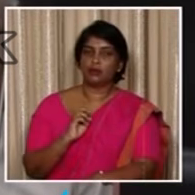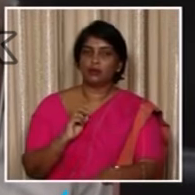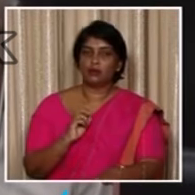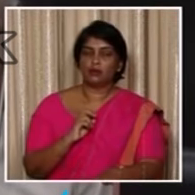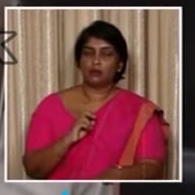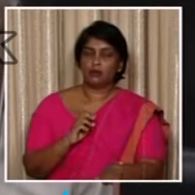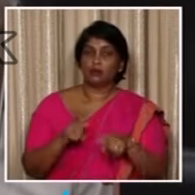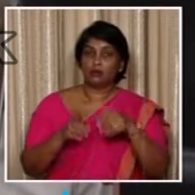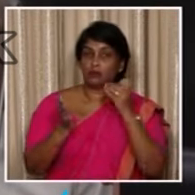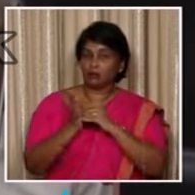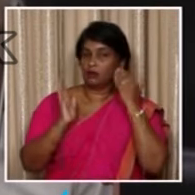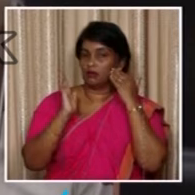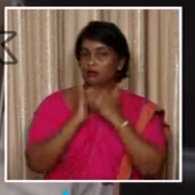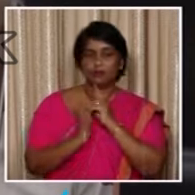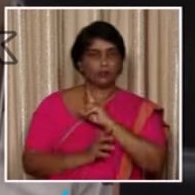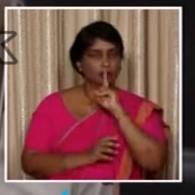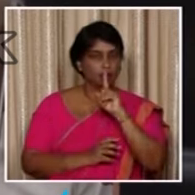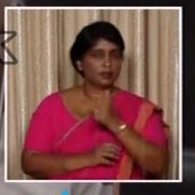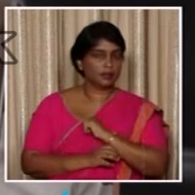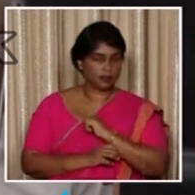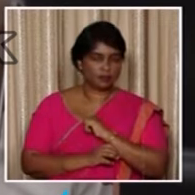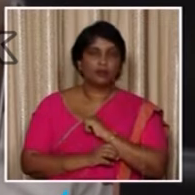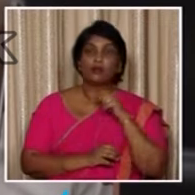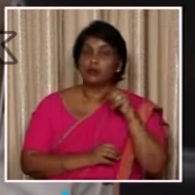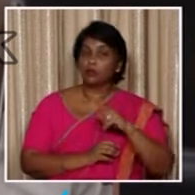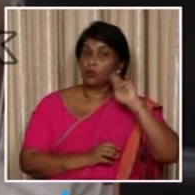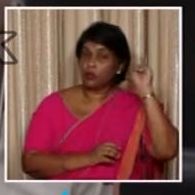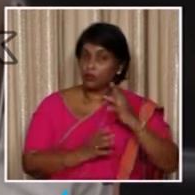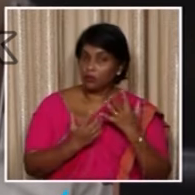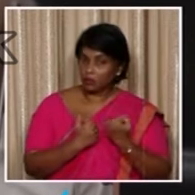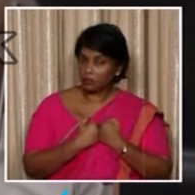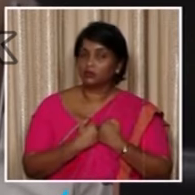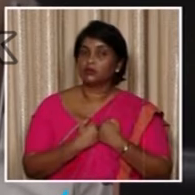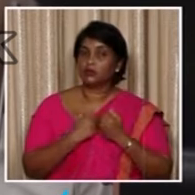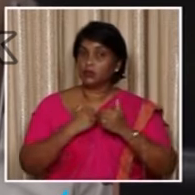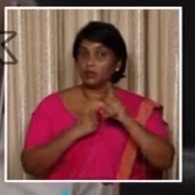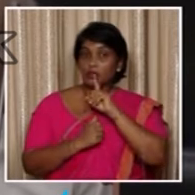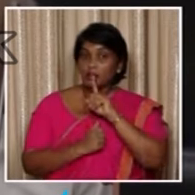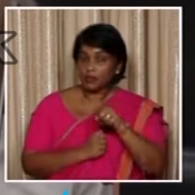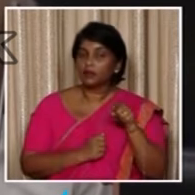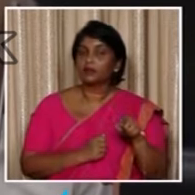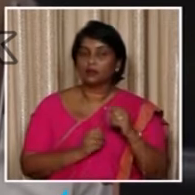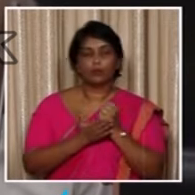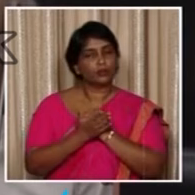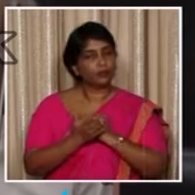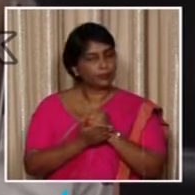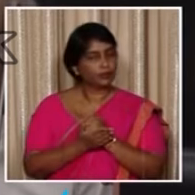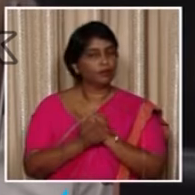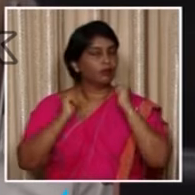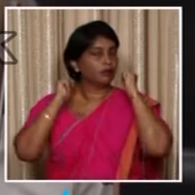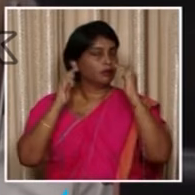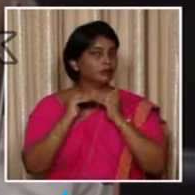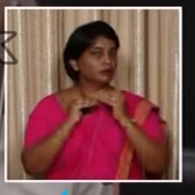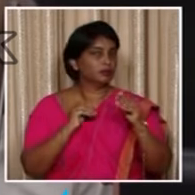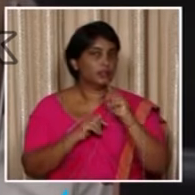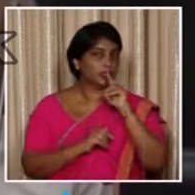මෙතනදී තවත් කරුණක් ඔබ සැමටම සිහිපත් කරන්න කැමතියි. මේ ජයග්‍රහණය අප ලබා ගත්තා කියන්නේ සියල්ල ස්වර්ව